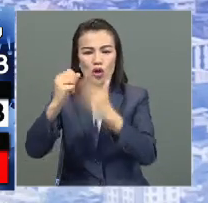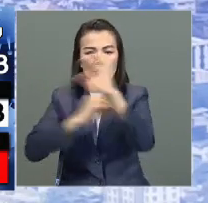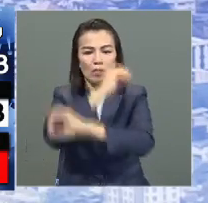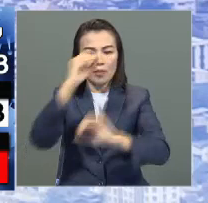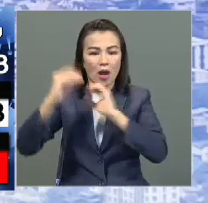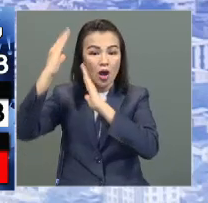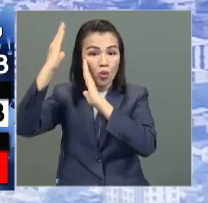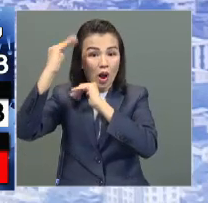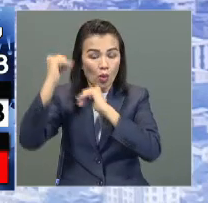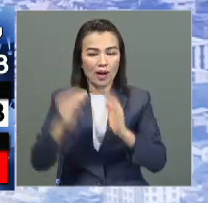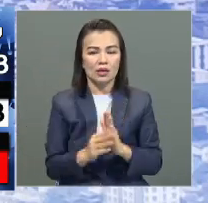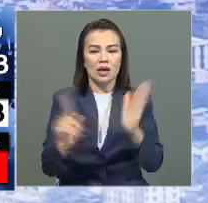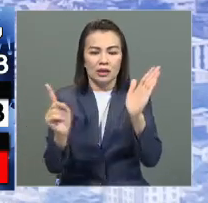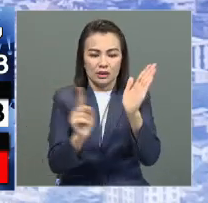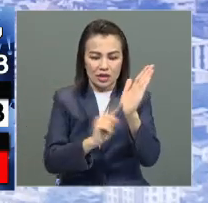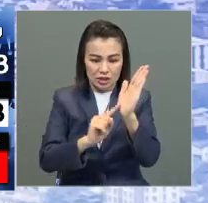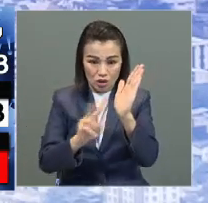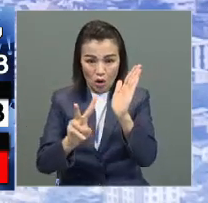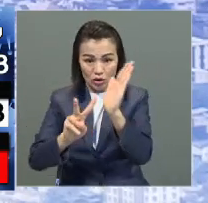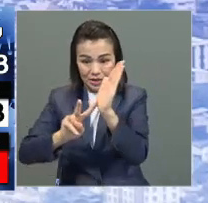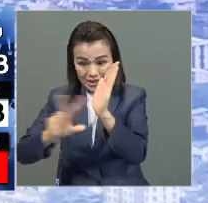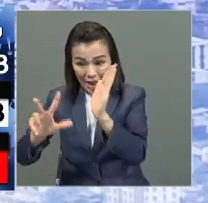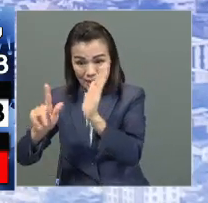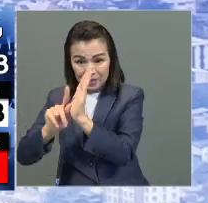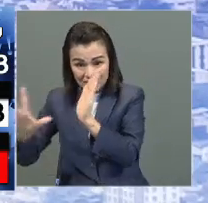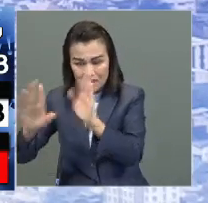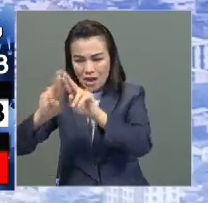ก็จะได้เข้าสู่ระยะที่สองอย่างปลอดภัยแล้วสิ่งที่เราอยากจะหวังต่อได้คือไปถึงระยะ3และระยะ 4ให้ได้นะครับอีกไม่กี่อึดใจแล้วก็จะผ่านไปด้วยกันนะครับฝากพี่น้องประชาชนทุกท่านได้โปรดทำความเข้าใจและร่วมมือกันทุกคนให้ได้ร้อยเปอร์เซ็นต์จะกลับขอบพระคุณเป็นอย่างสูงครับ